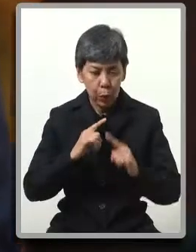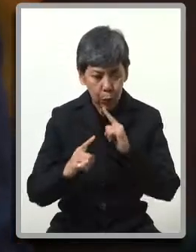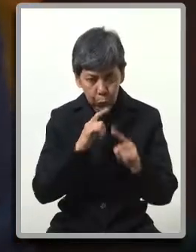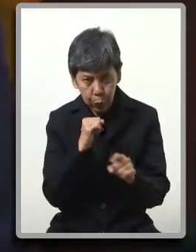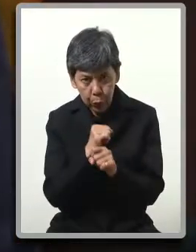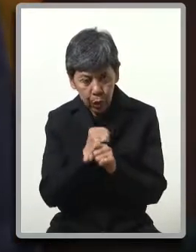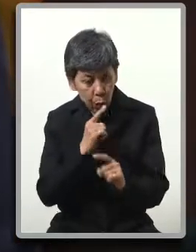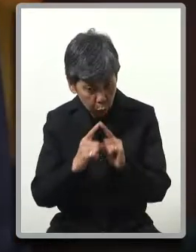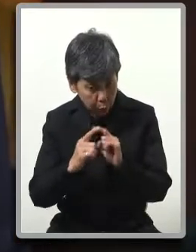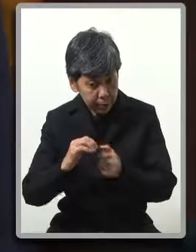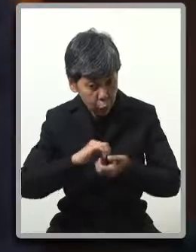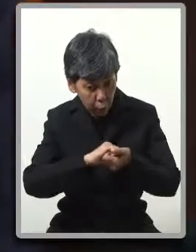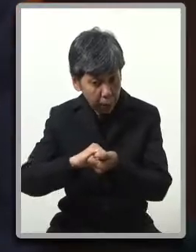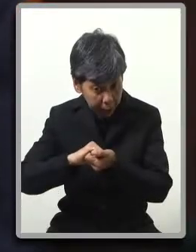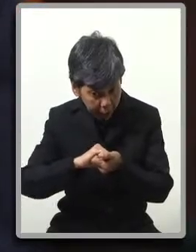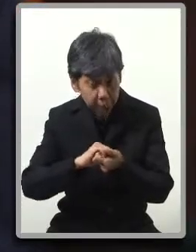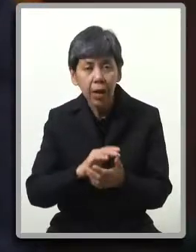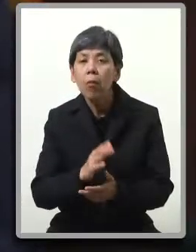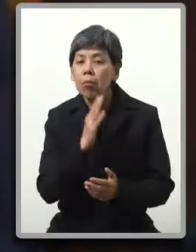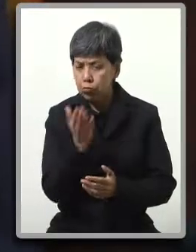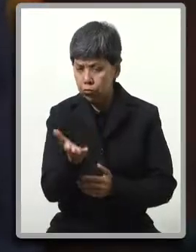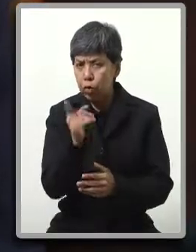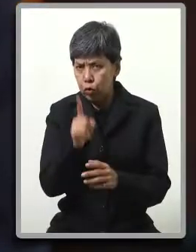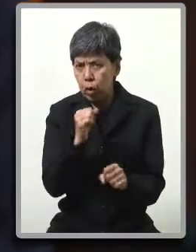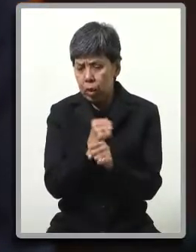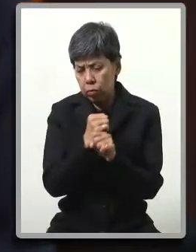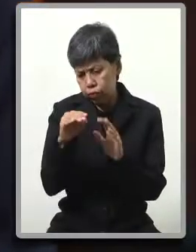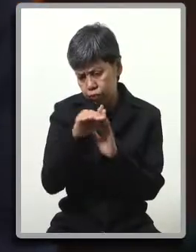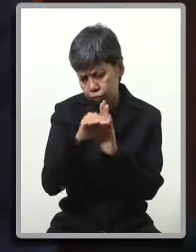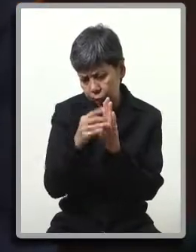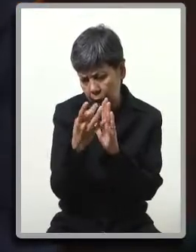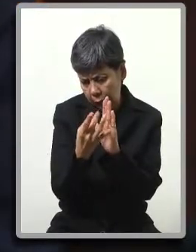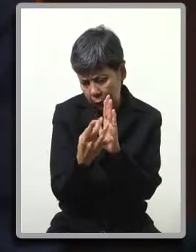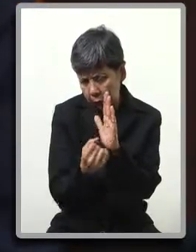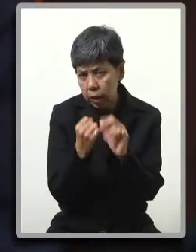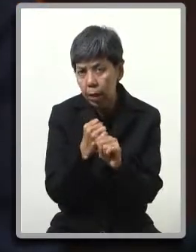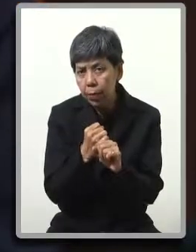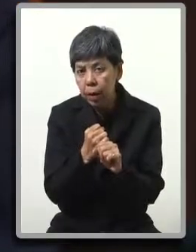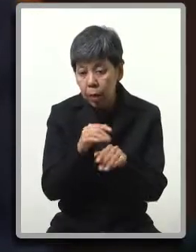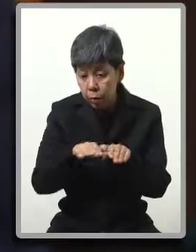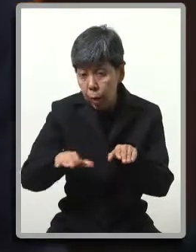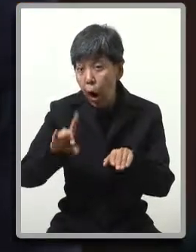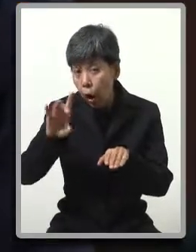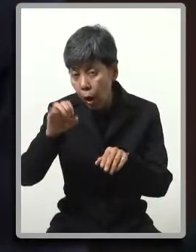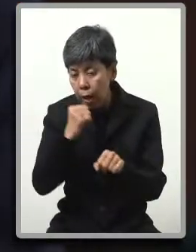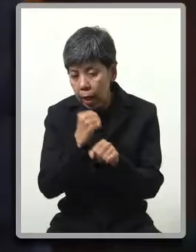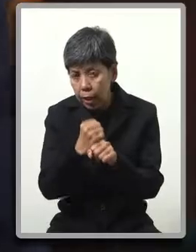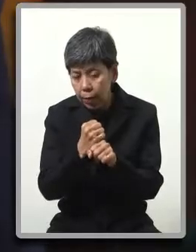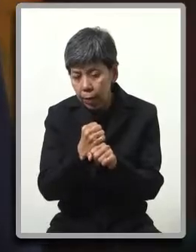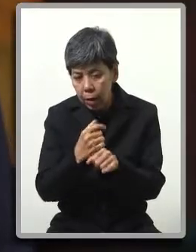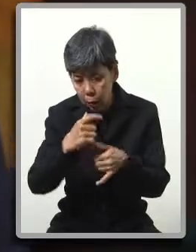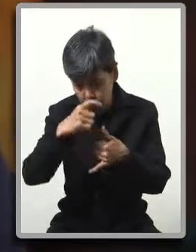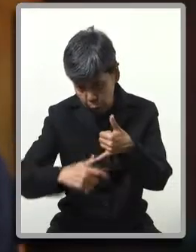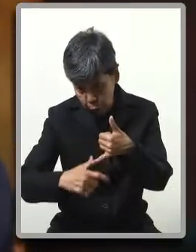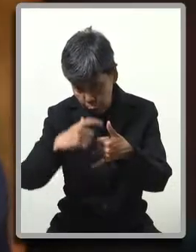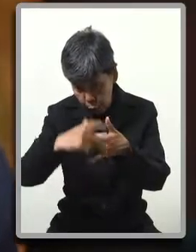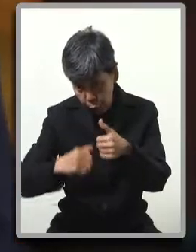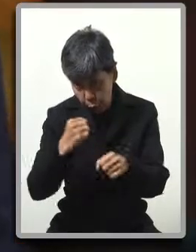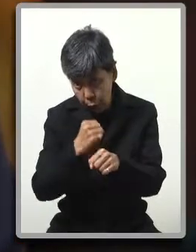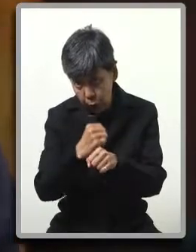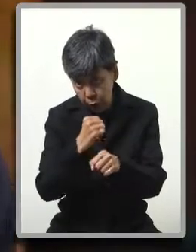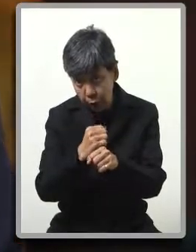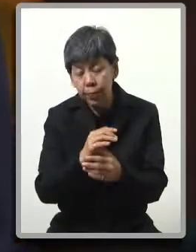ว่าเราจะมาตกลงกันท่านจะต้องกำหนดกฎเกณฑ์ว่ารถใน100คันต้องขับด้วยคน